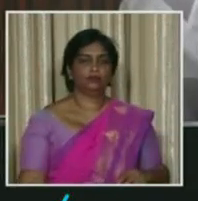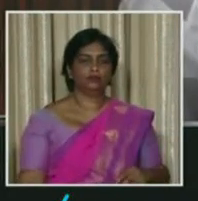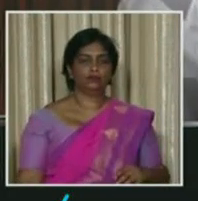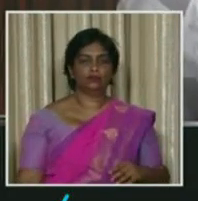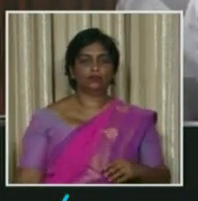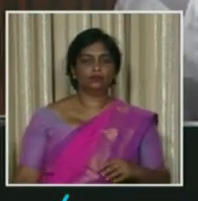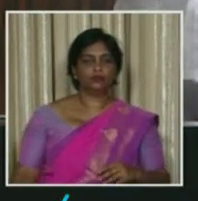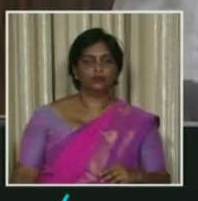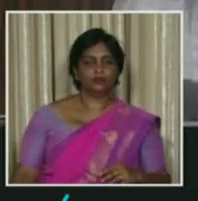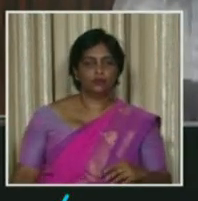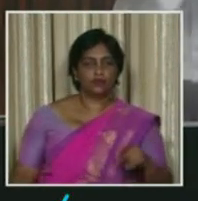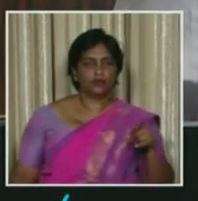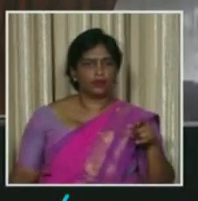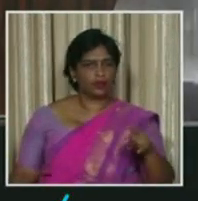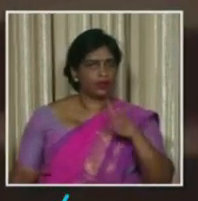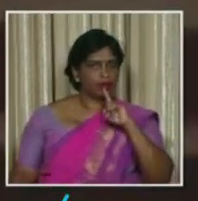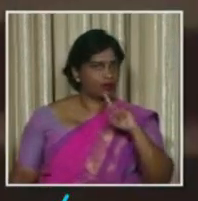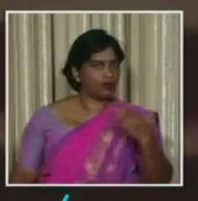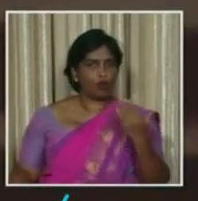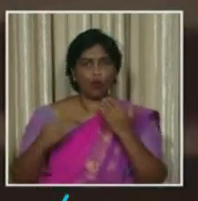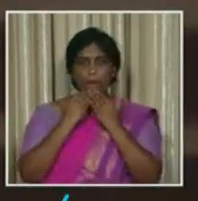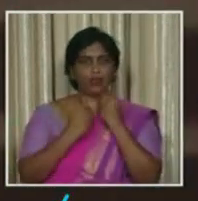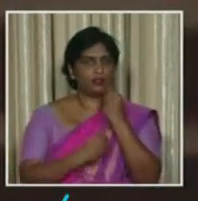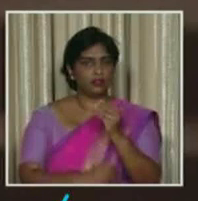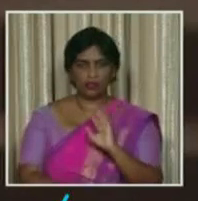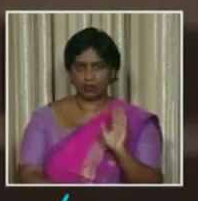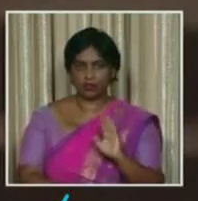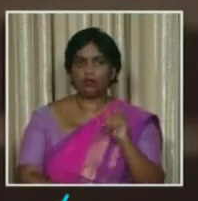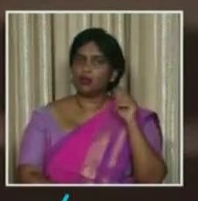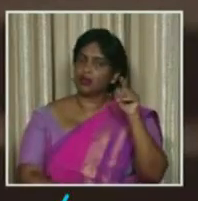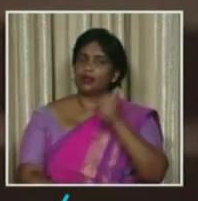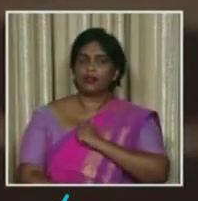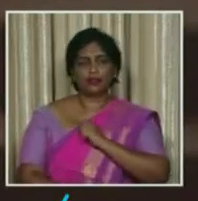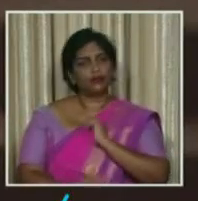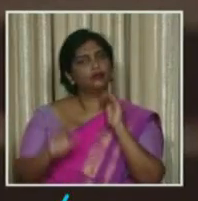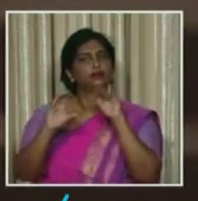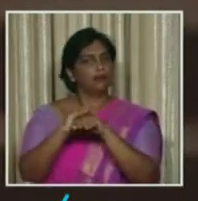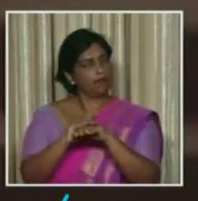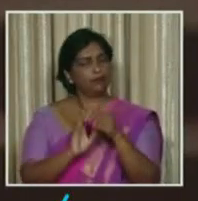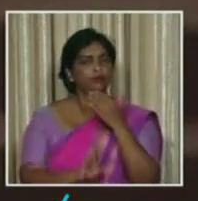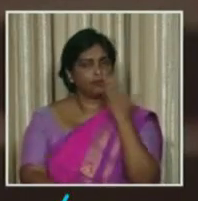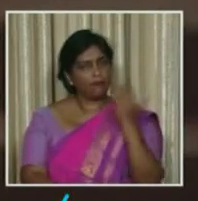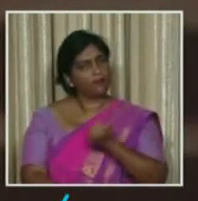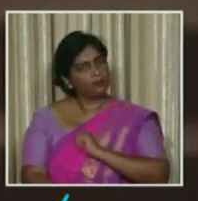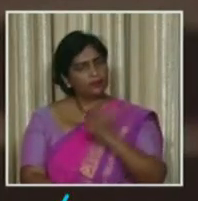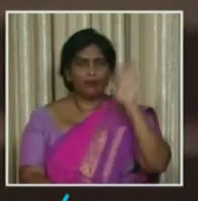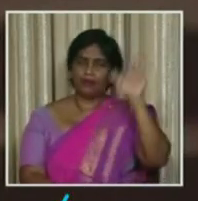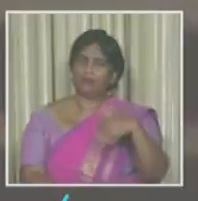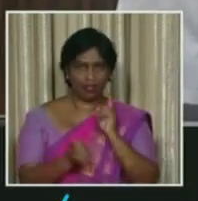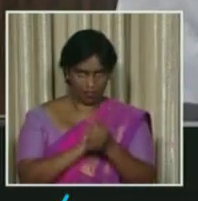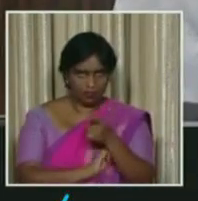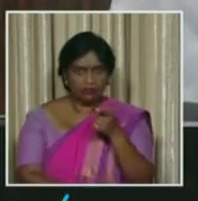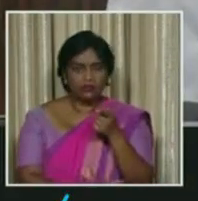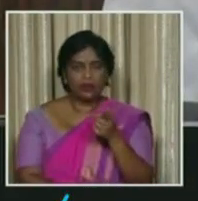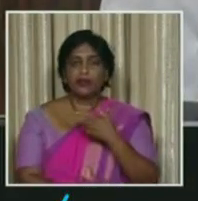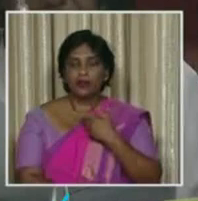මේ ප්‍රකාශයේ කිසිම අවස්ථාවක් කියලා නැහැ උපදෙස් දෙන්න නොයි කියලා. එතුමාලට කැමති නම් සහභාගී වෙන්න පුළුවන්, අකමැති නම් සහභාගී නොවෙන්න පුළුවන්.